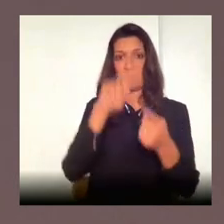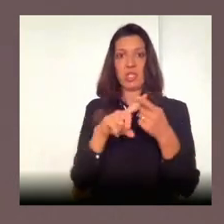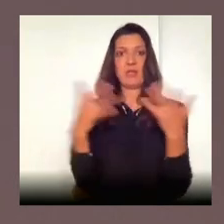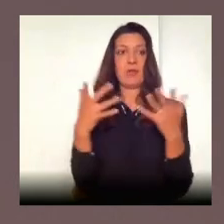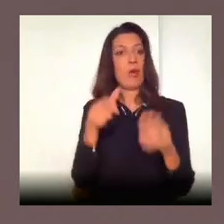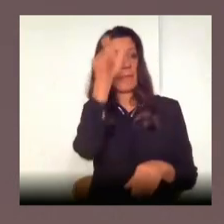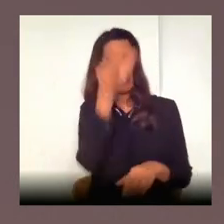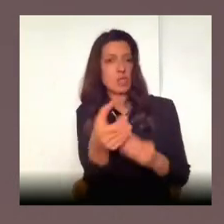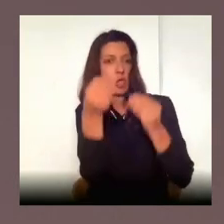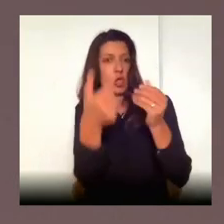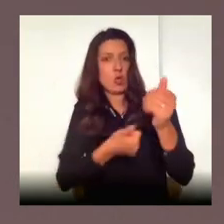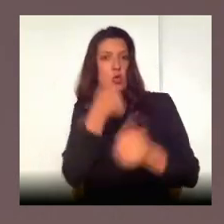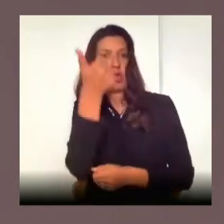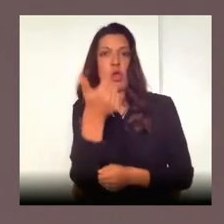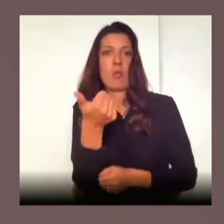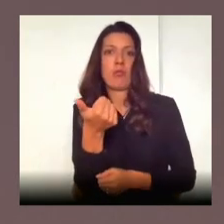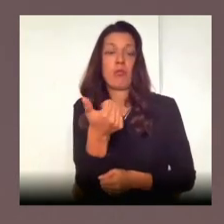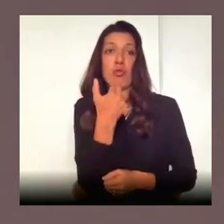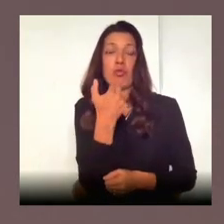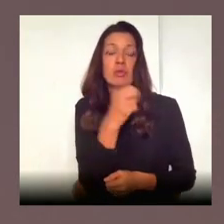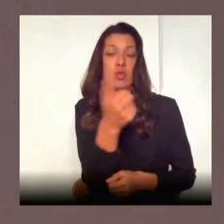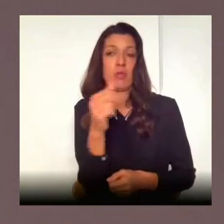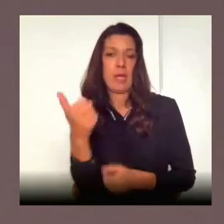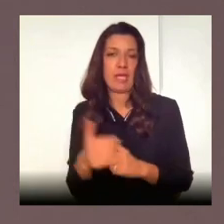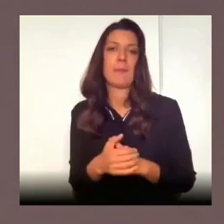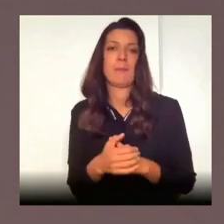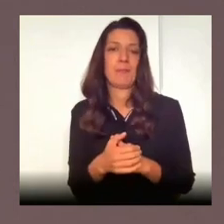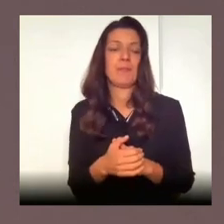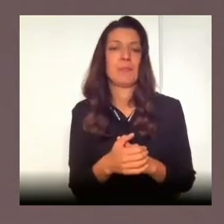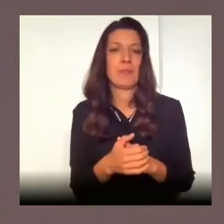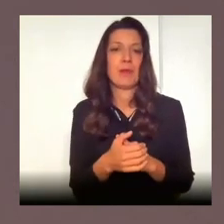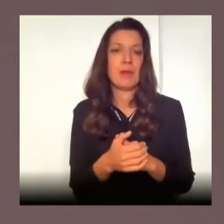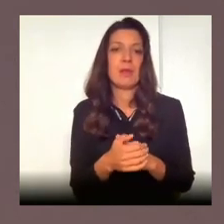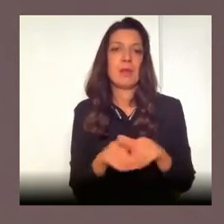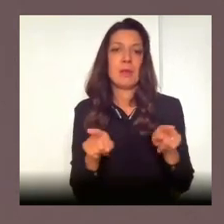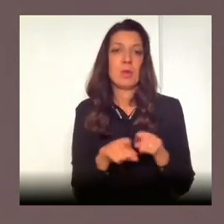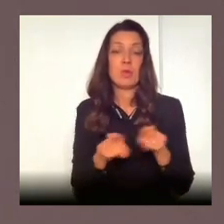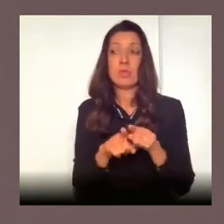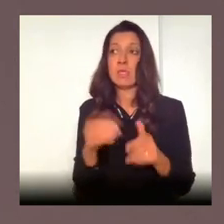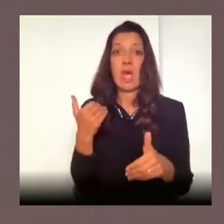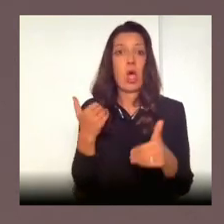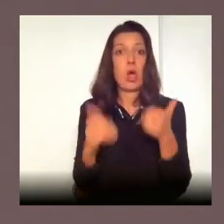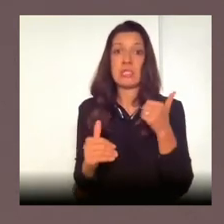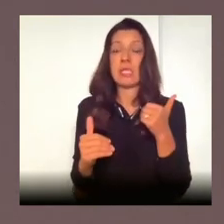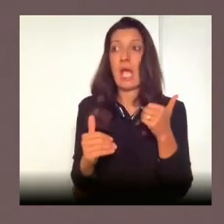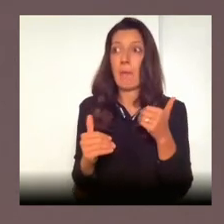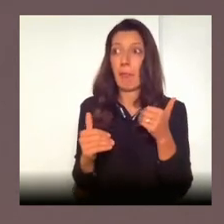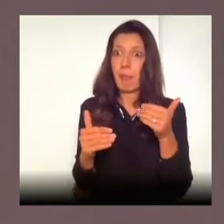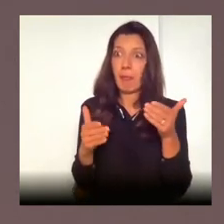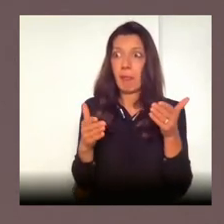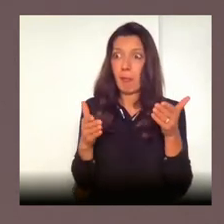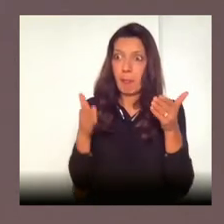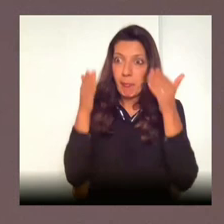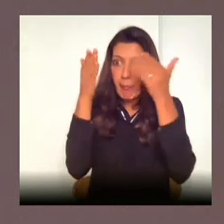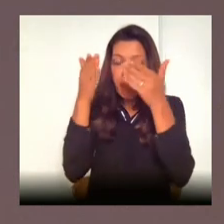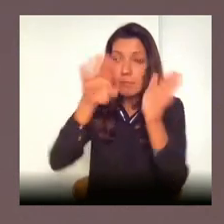personne en termes d'usage du numérique. Et le désenclavement du handicap pour aller vers,